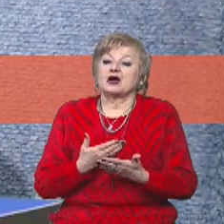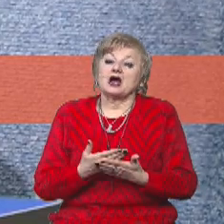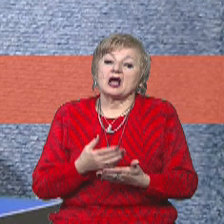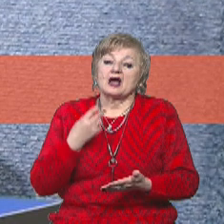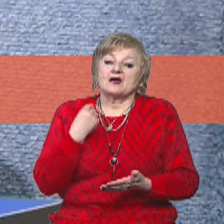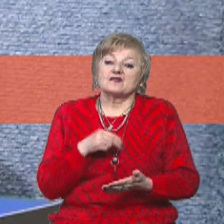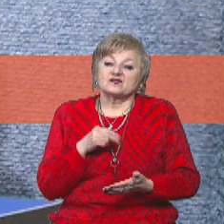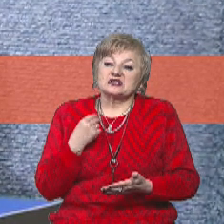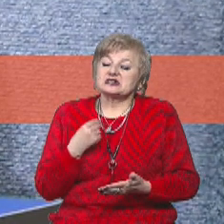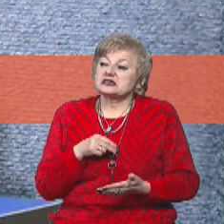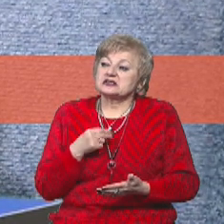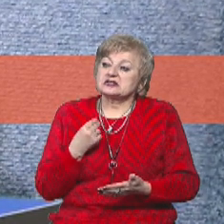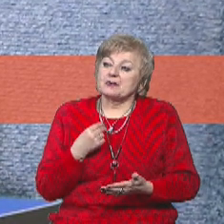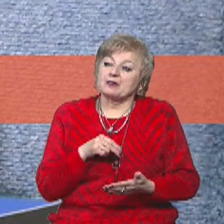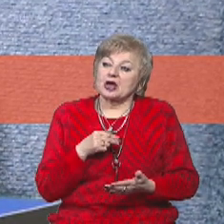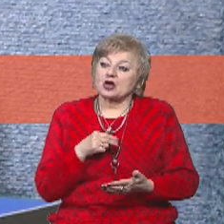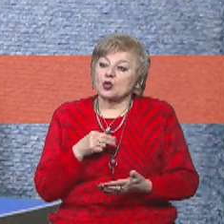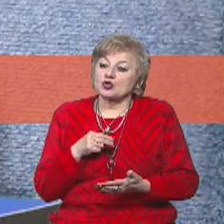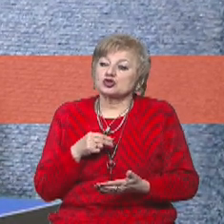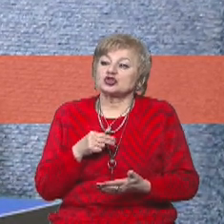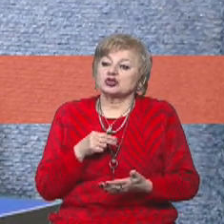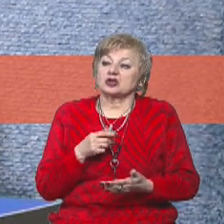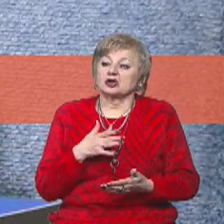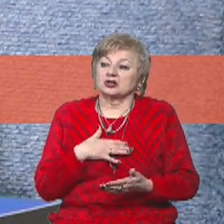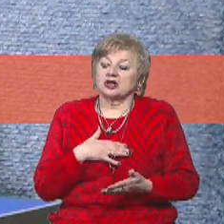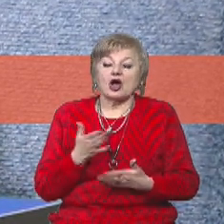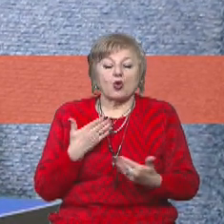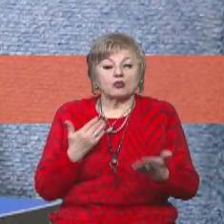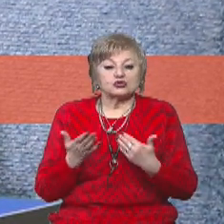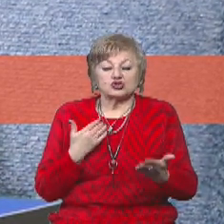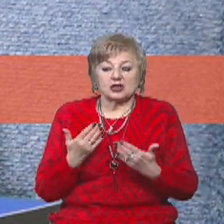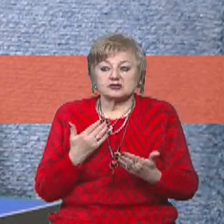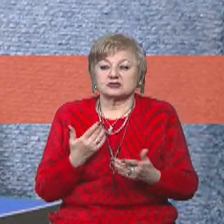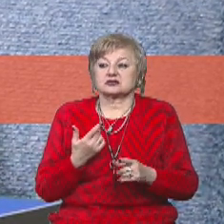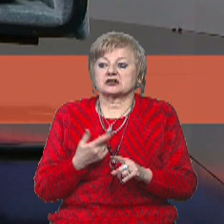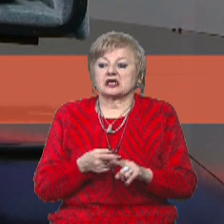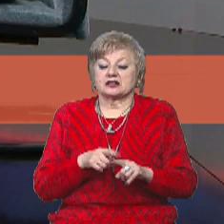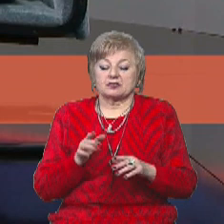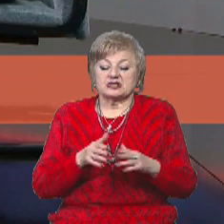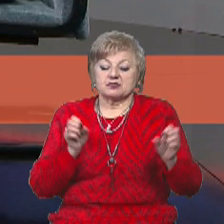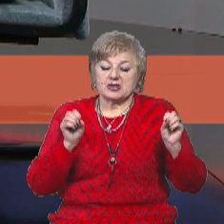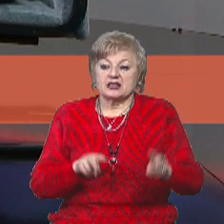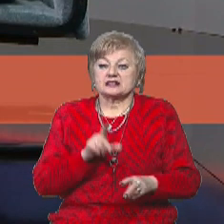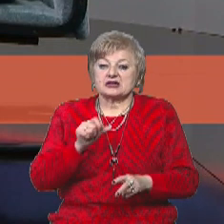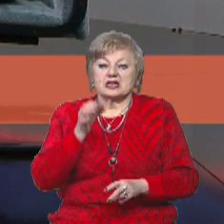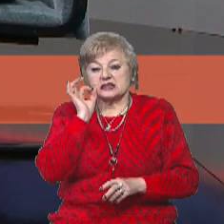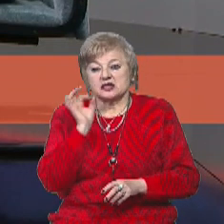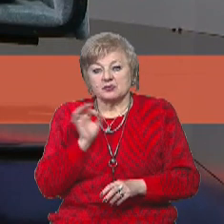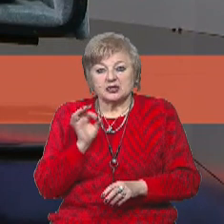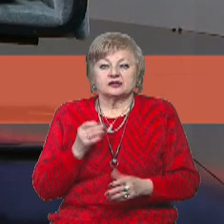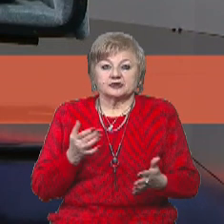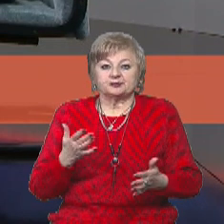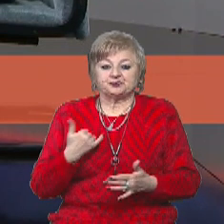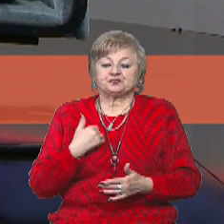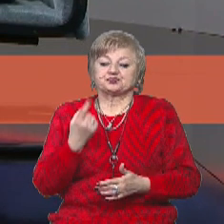б зрозуміти, що там з дивіться, цим, я спілкувався з цими там спеціалістами німецькими, бо у нас одна